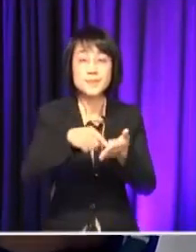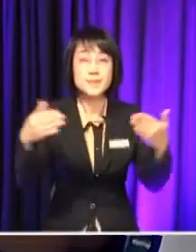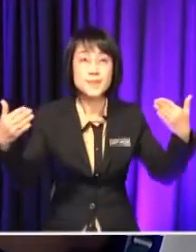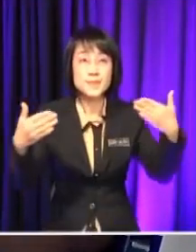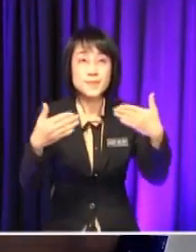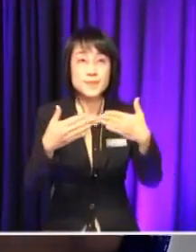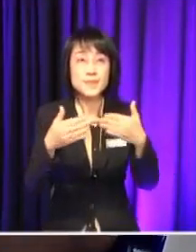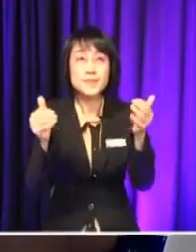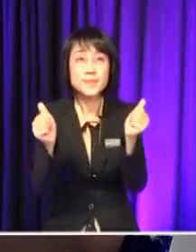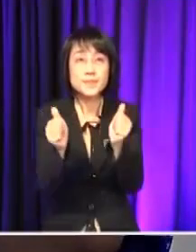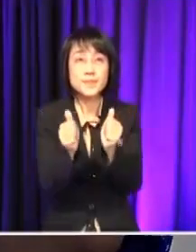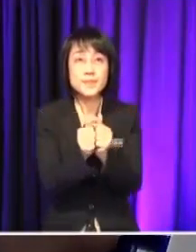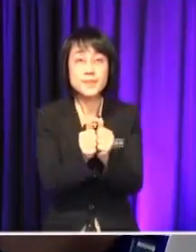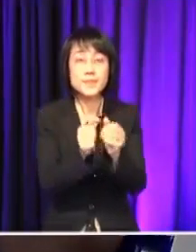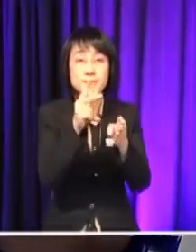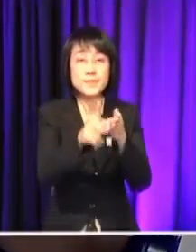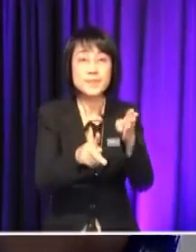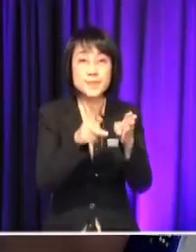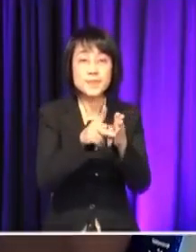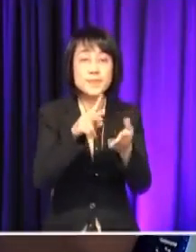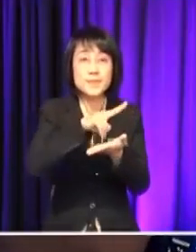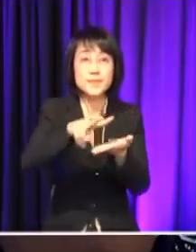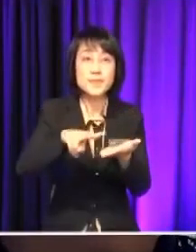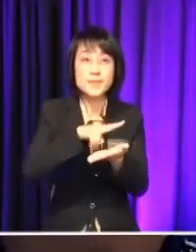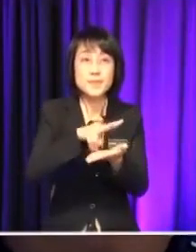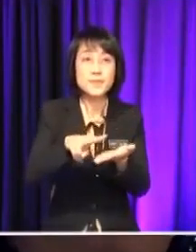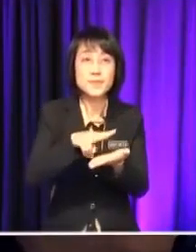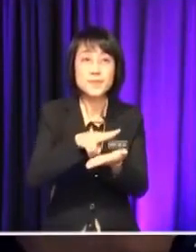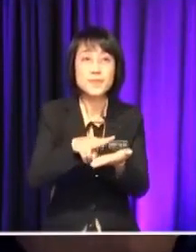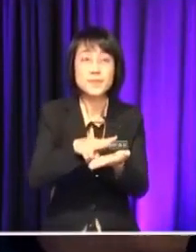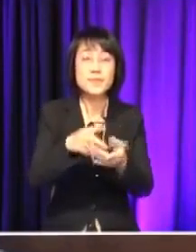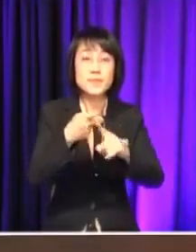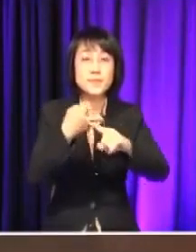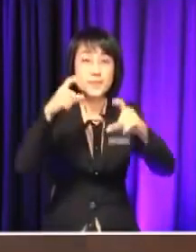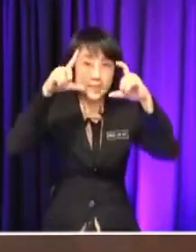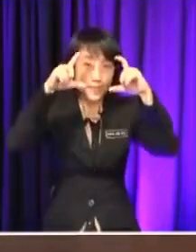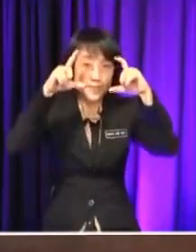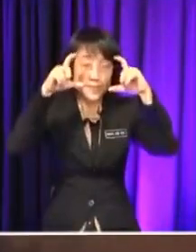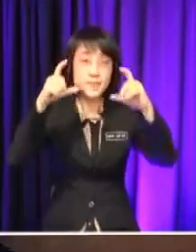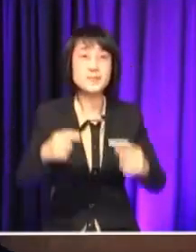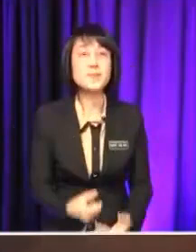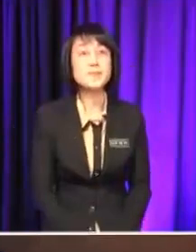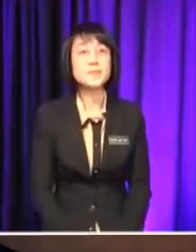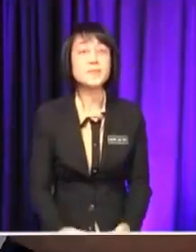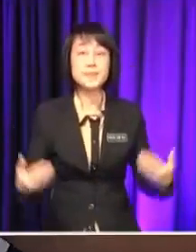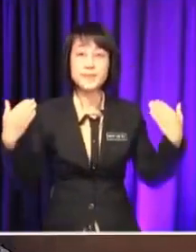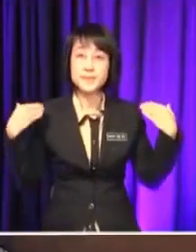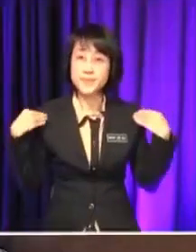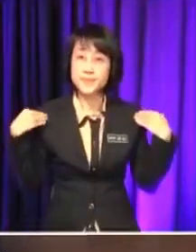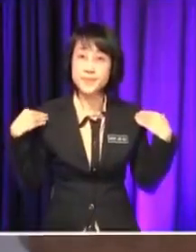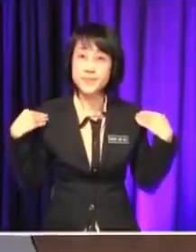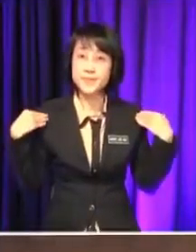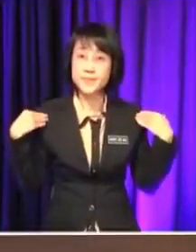camp cable video Oke kayak belt video ini datangnya daripada kamera oke kemudian kita ada